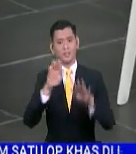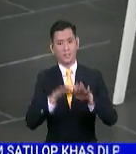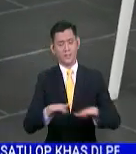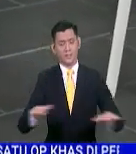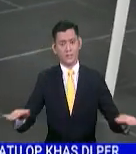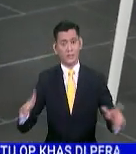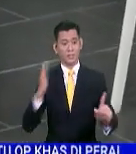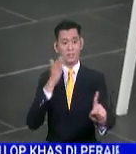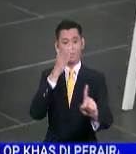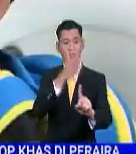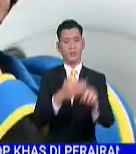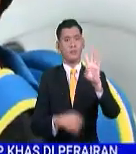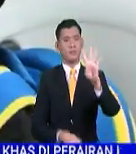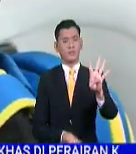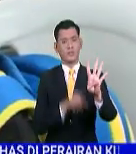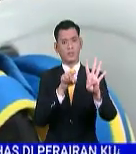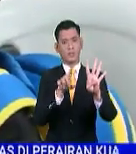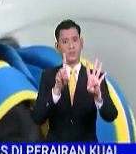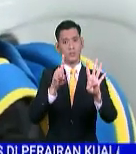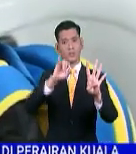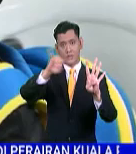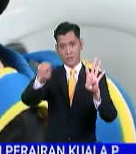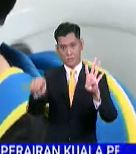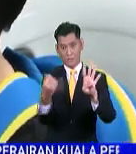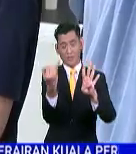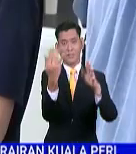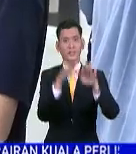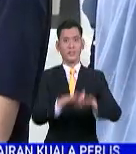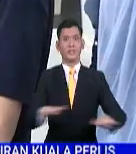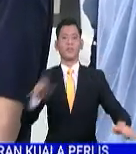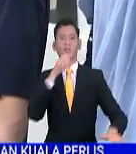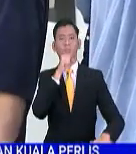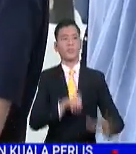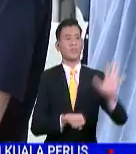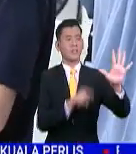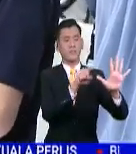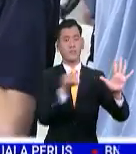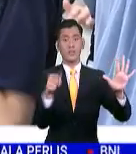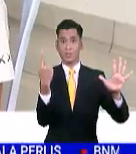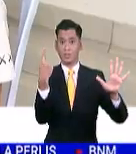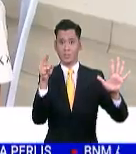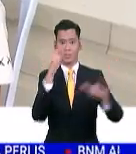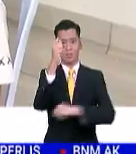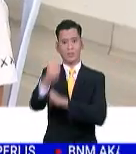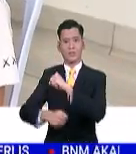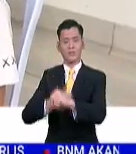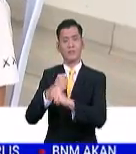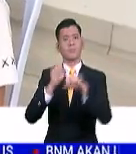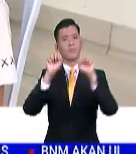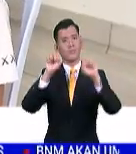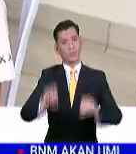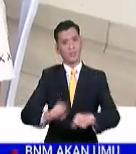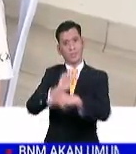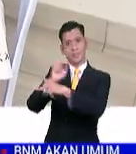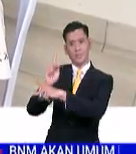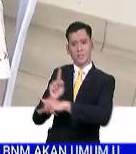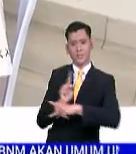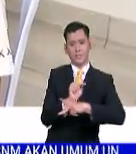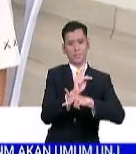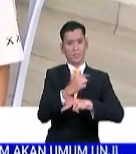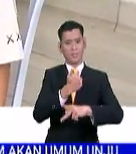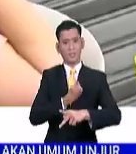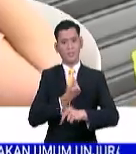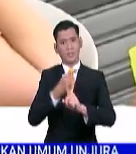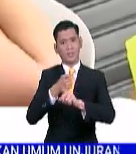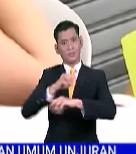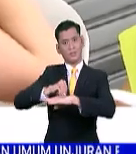kepada 4.1 juta kanak-kanak berumur 5 hingga 11 tahun supaya dapat melindungi mereka daripada